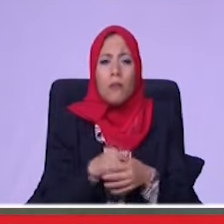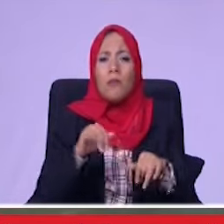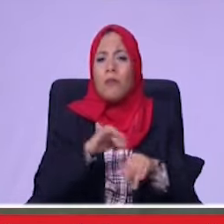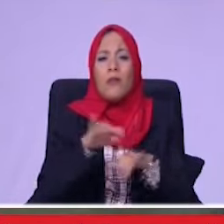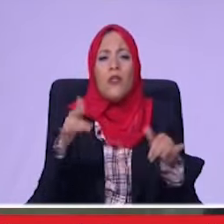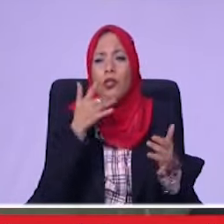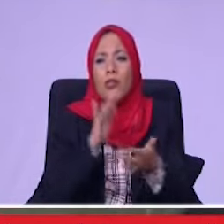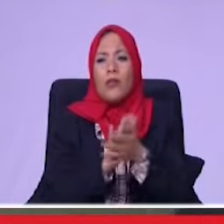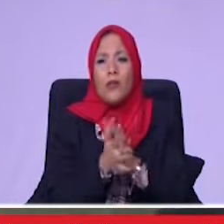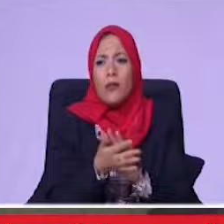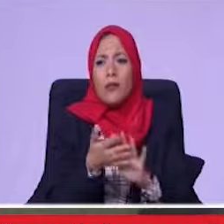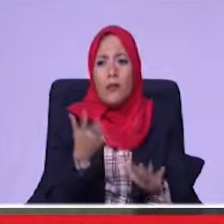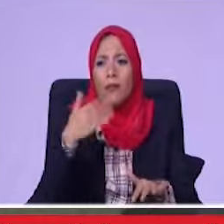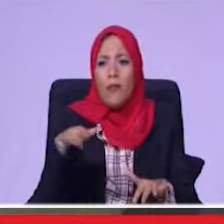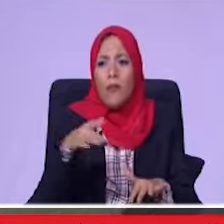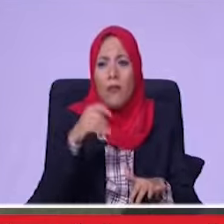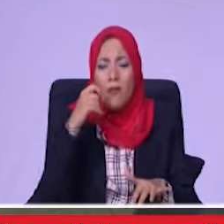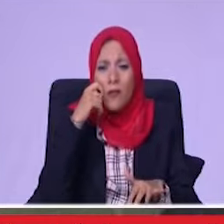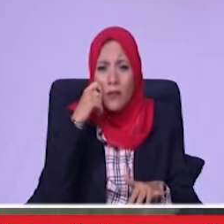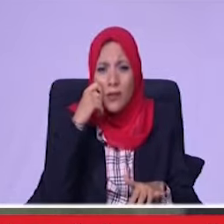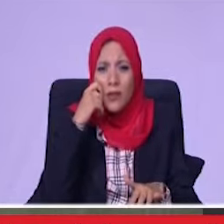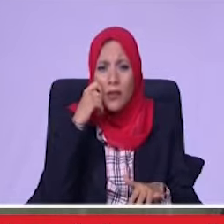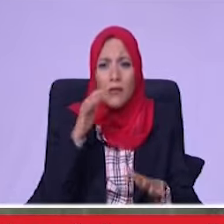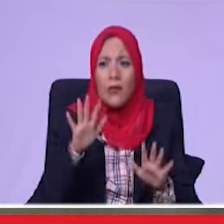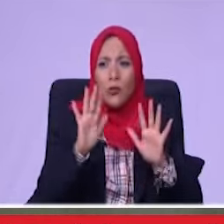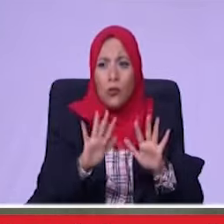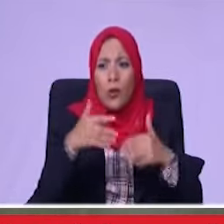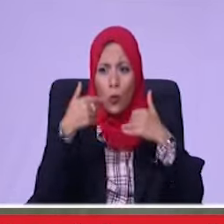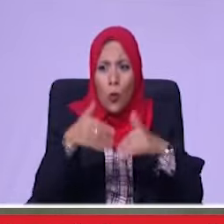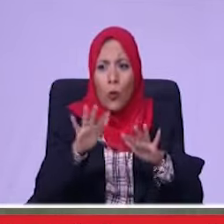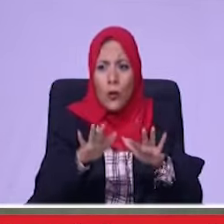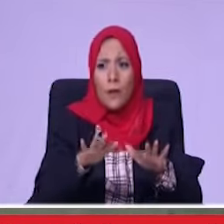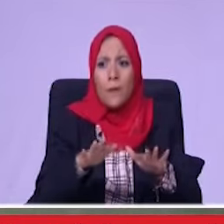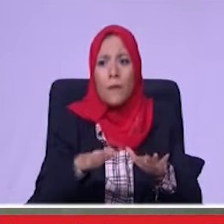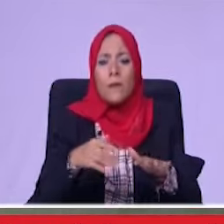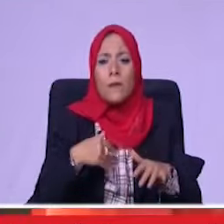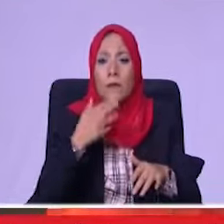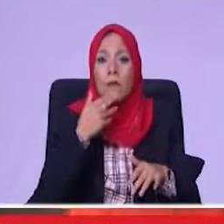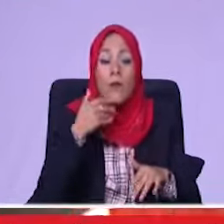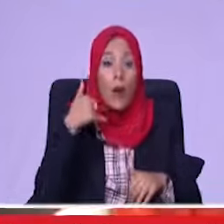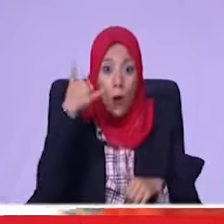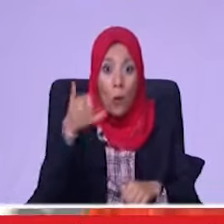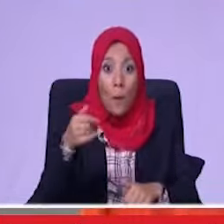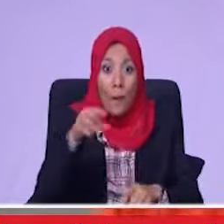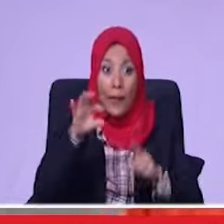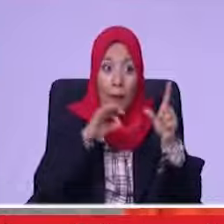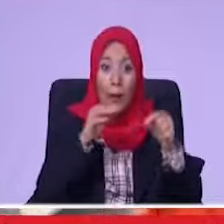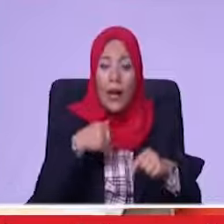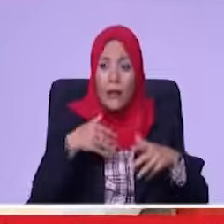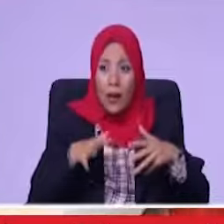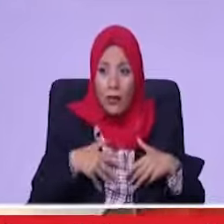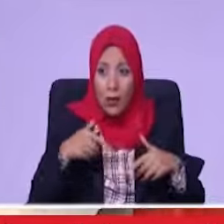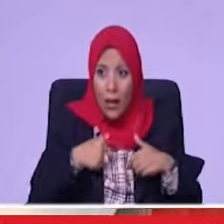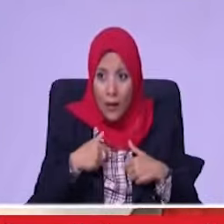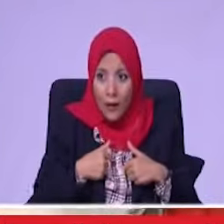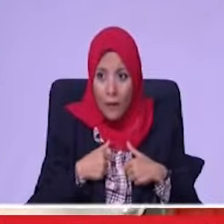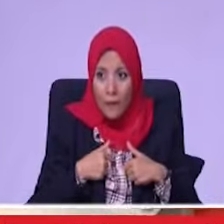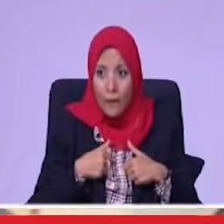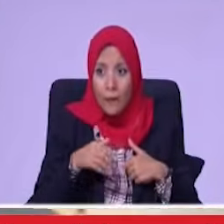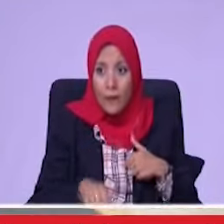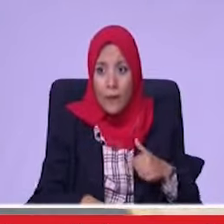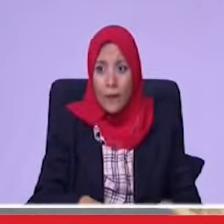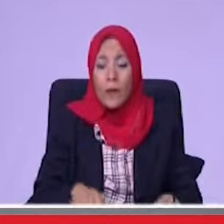حل. الناس كده من انا كده اقعد فيها. كلمت برنامج واحد من الناس، قلت لها انا ليه انا